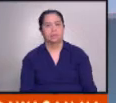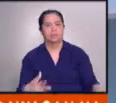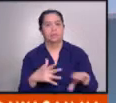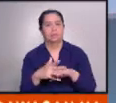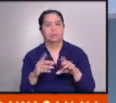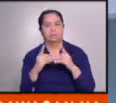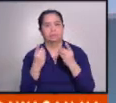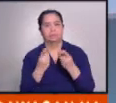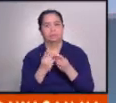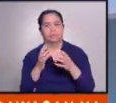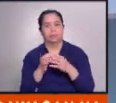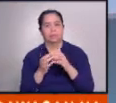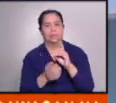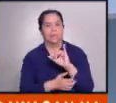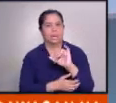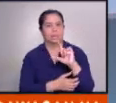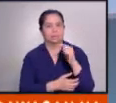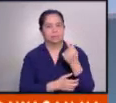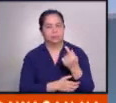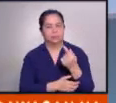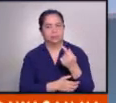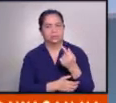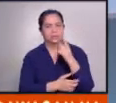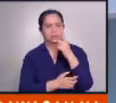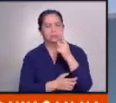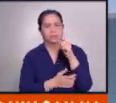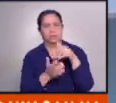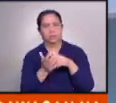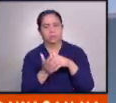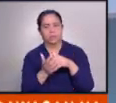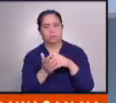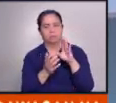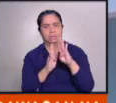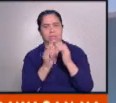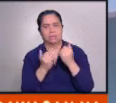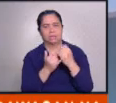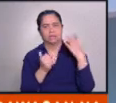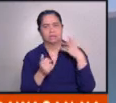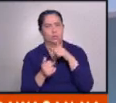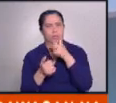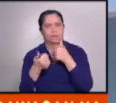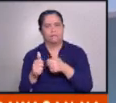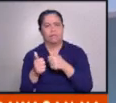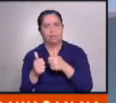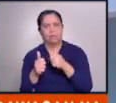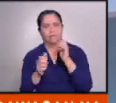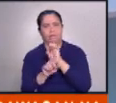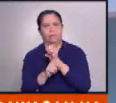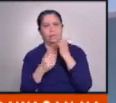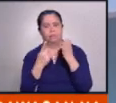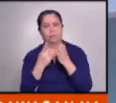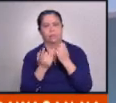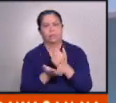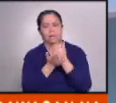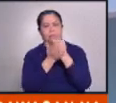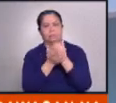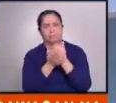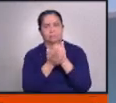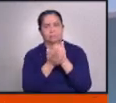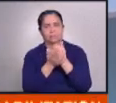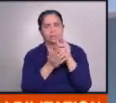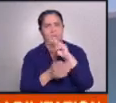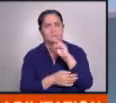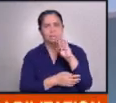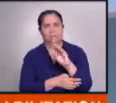Kakasuhan ng Department of Interior and Local Government ang 1,000 barangay captain na hindi sumunod sa environmental rehabilitation